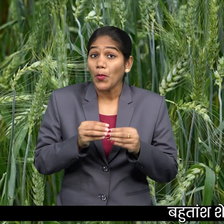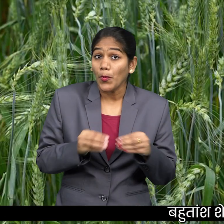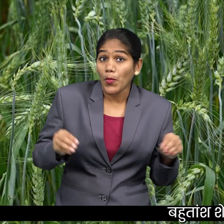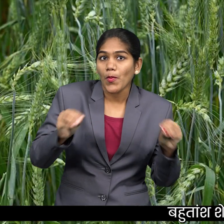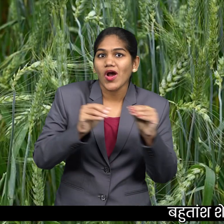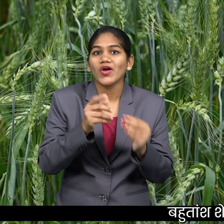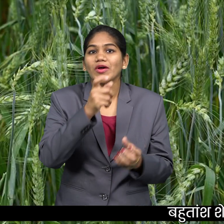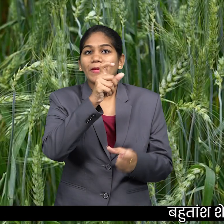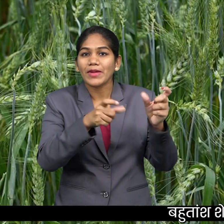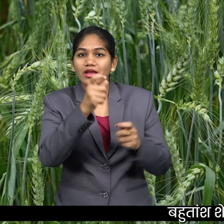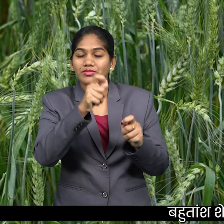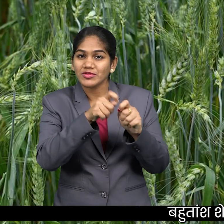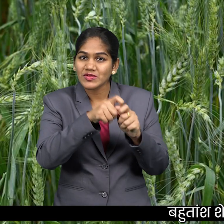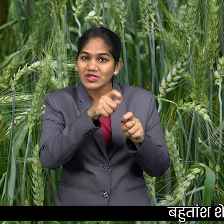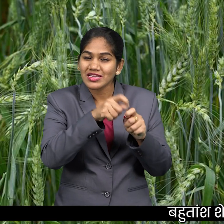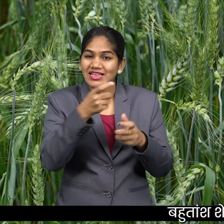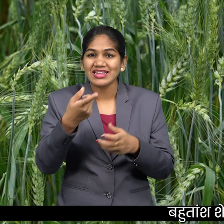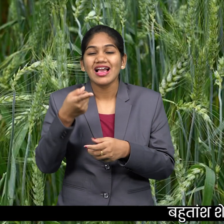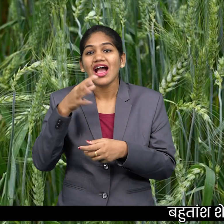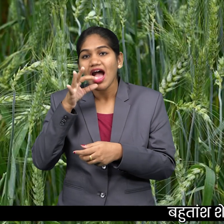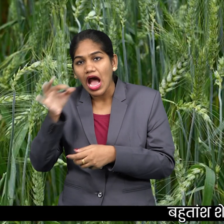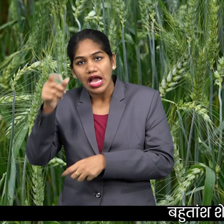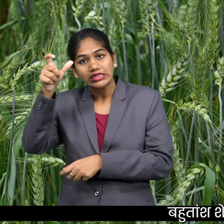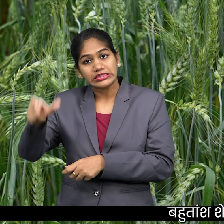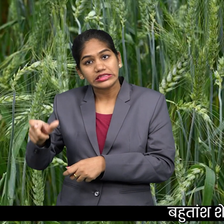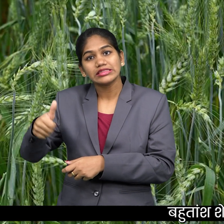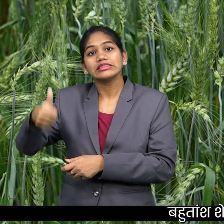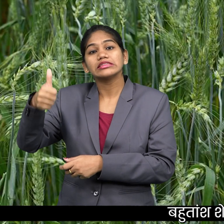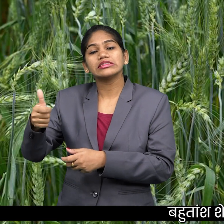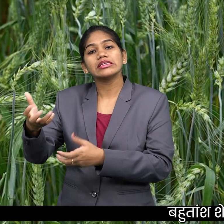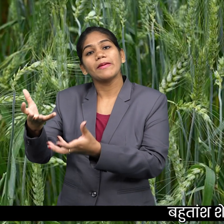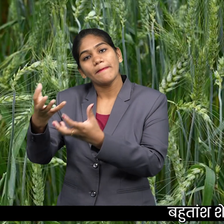बहुतांश शेतकरी मोठ्या शेतकरी